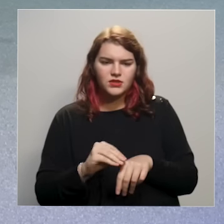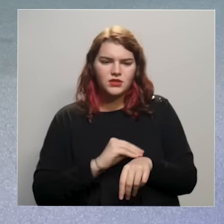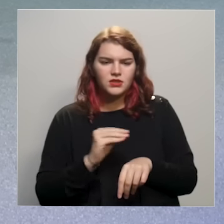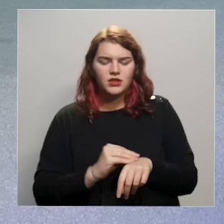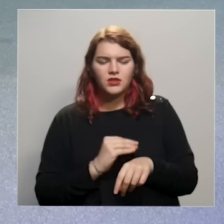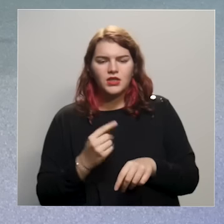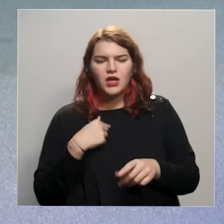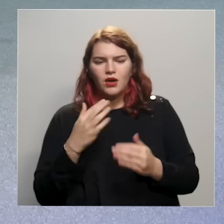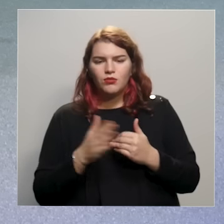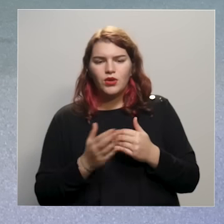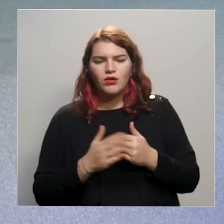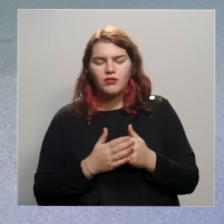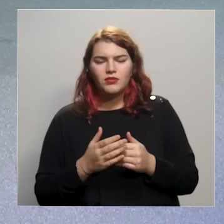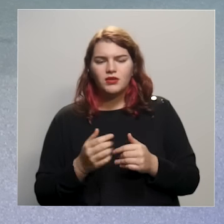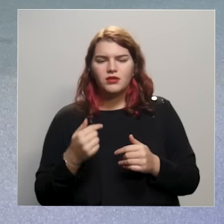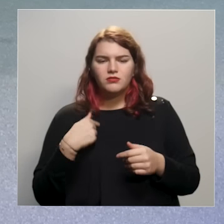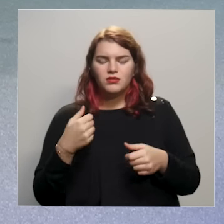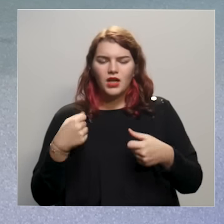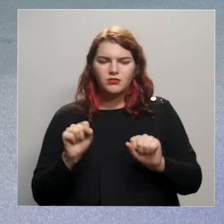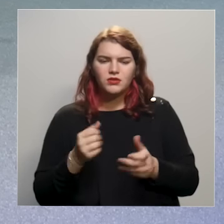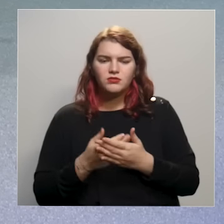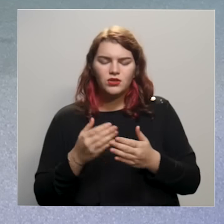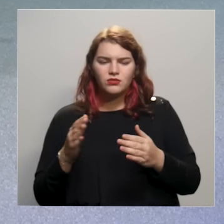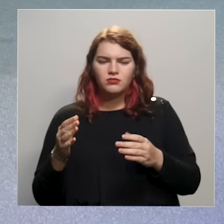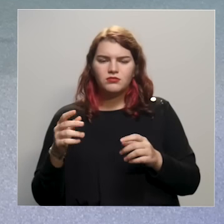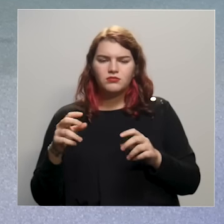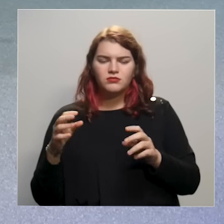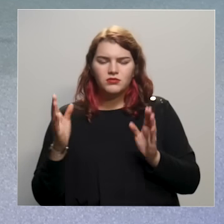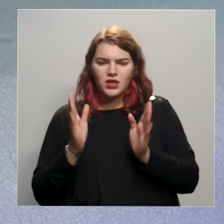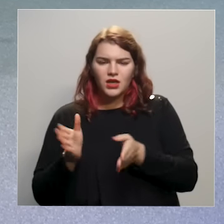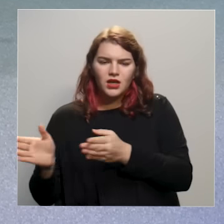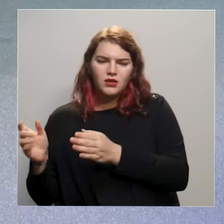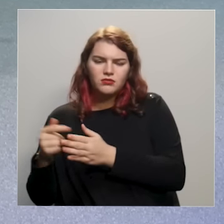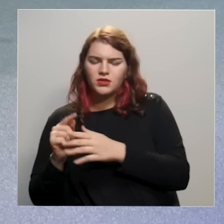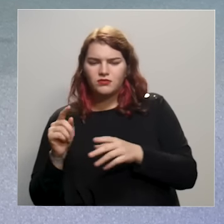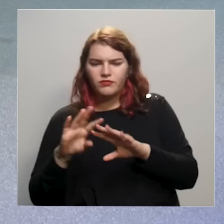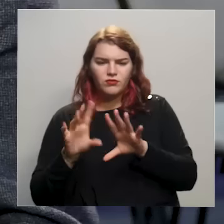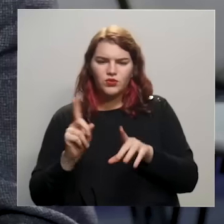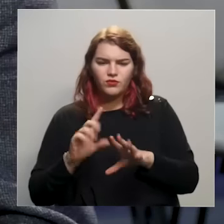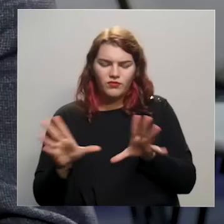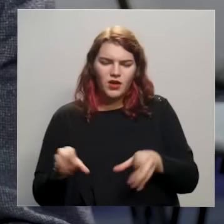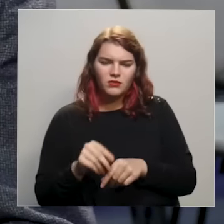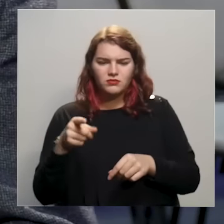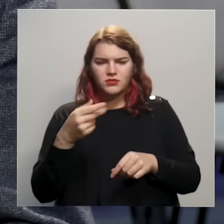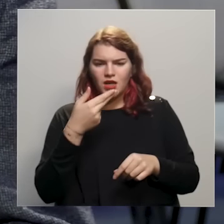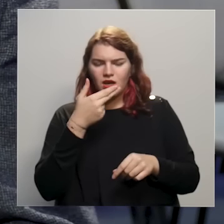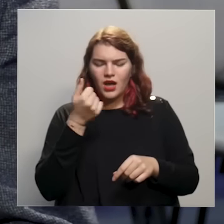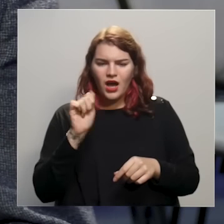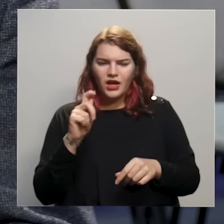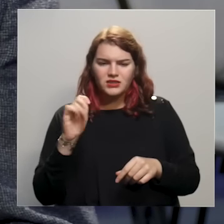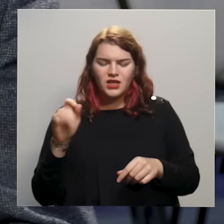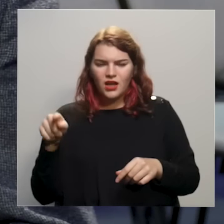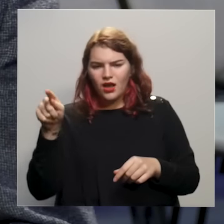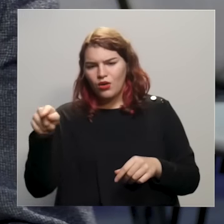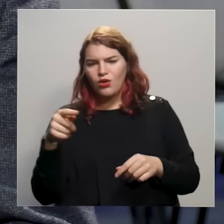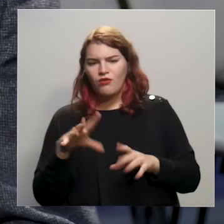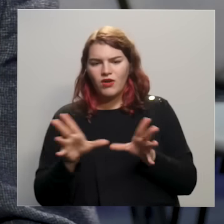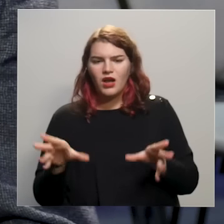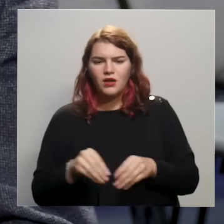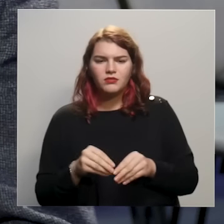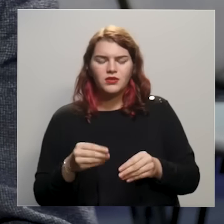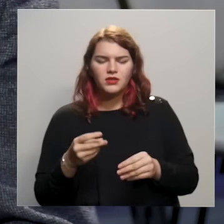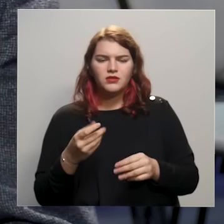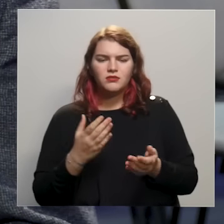aproape? Eram administrator la Căminul de Nefamiliști a TCH-ului din Hațeg și acolo era o familie care totdeauna